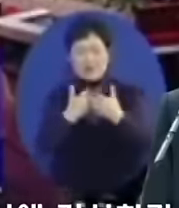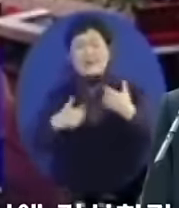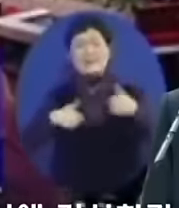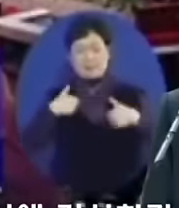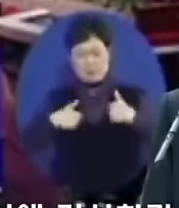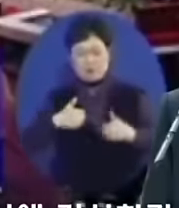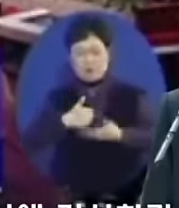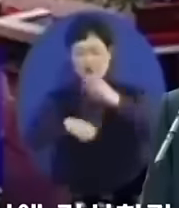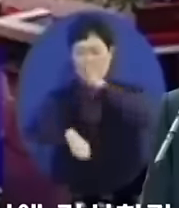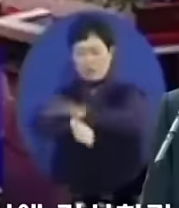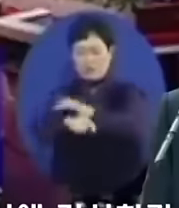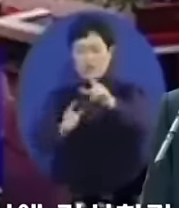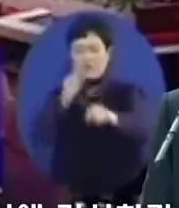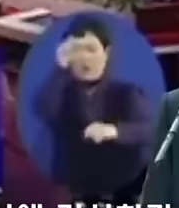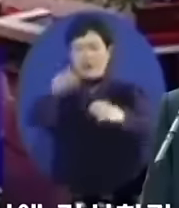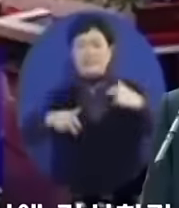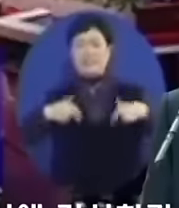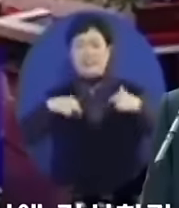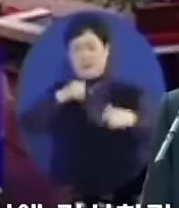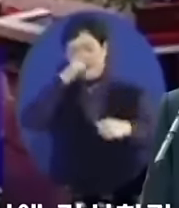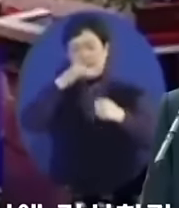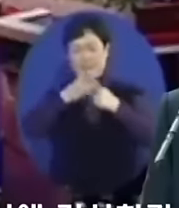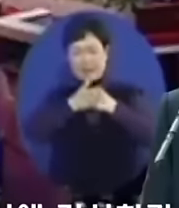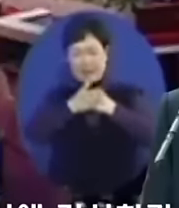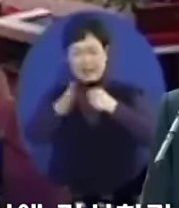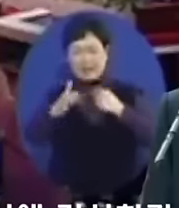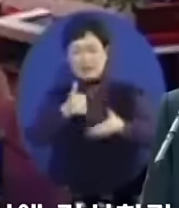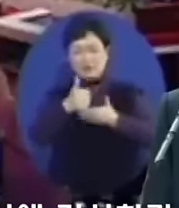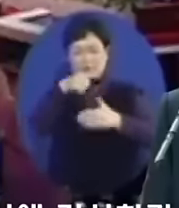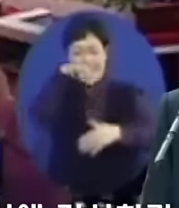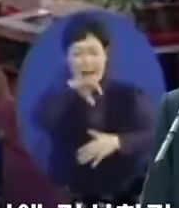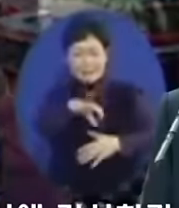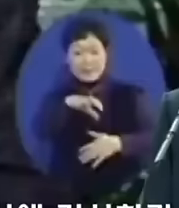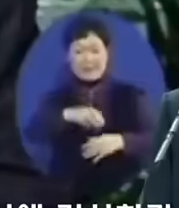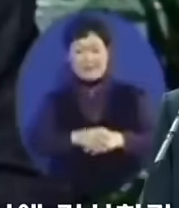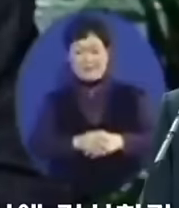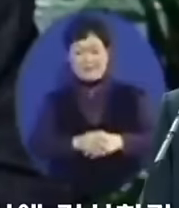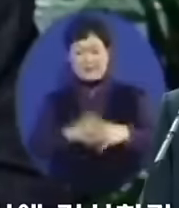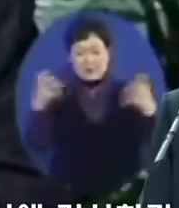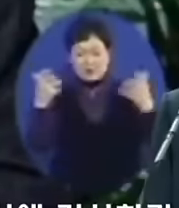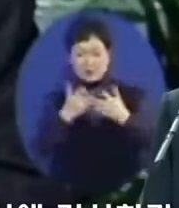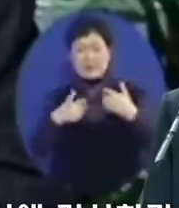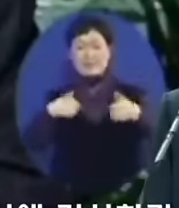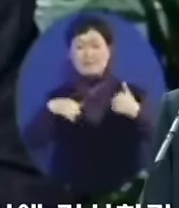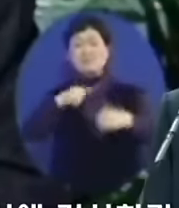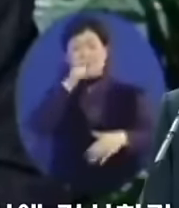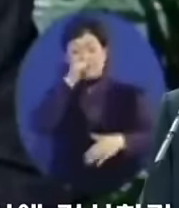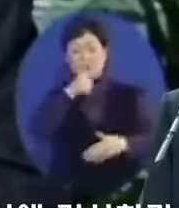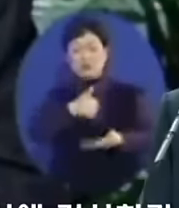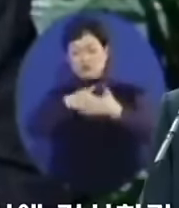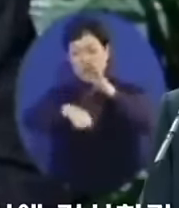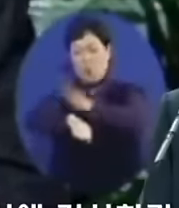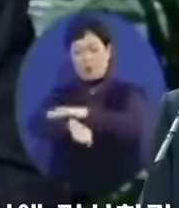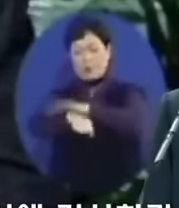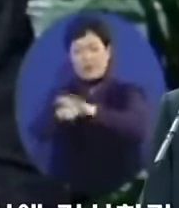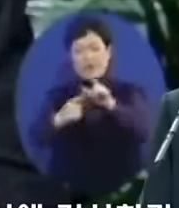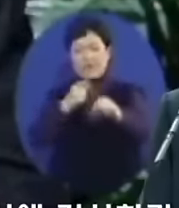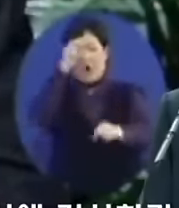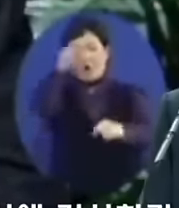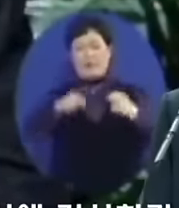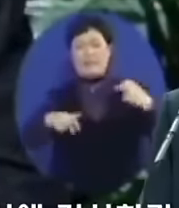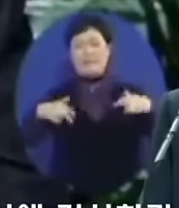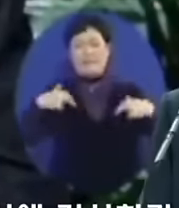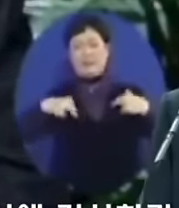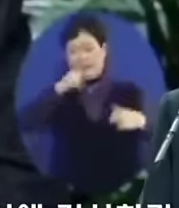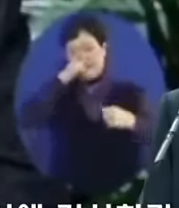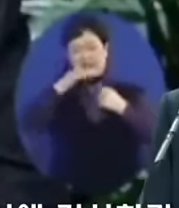주의 오른쪽에는 영원한 즐거움이 있나이다. 주님 앞에는 충만한 기쁨이 있고 주의 오른편에는 영원한 즐거움이 있다고